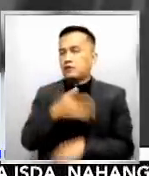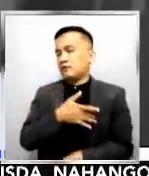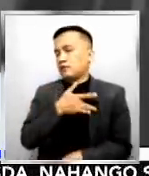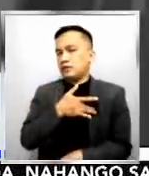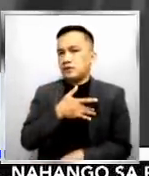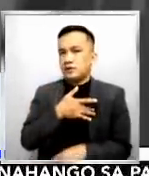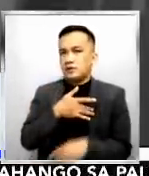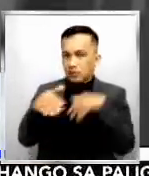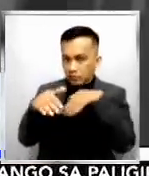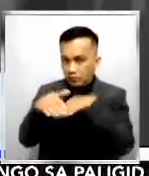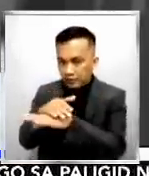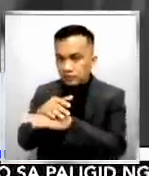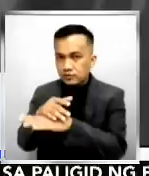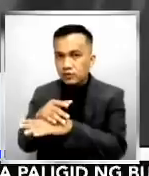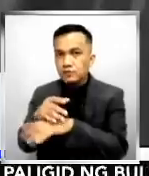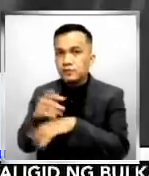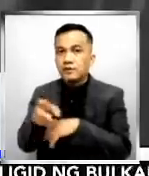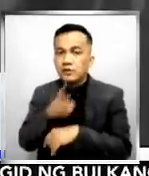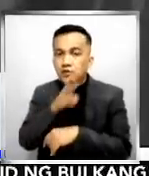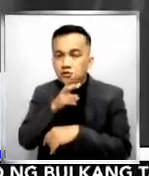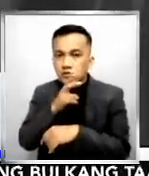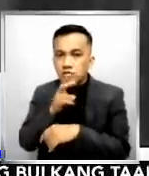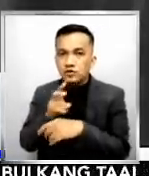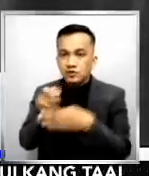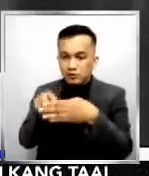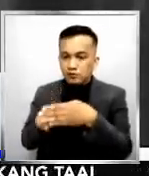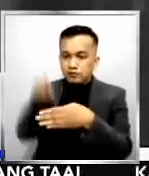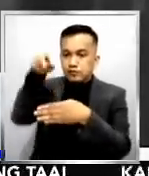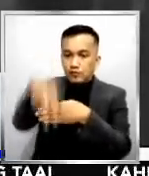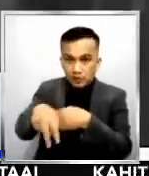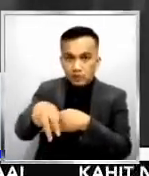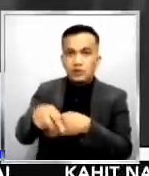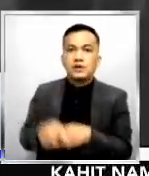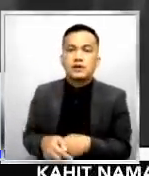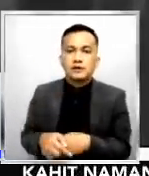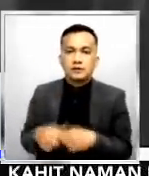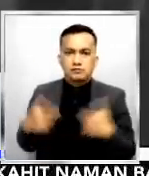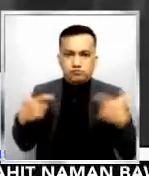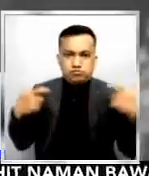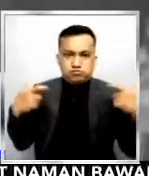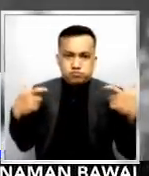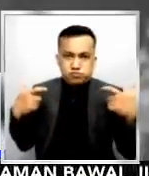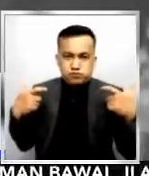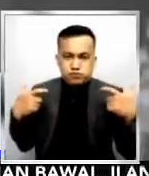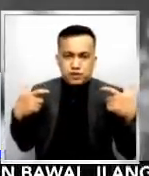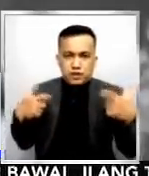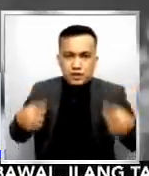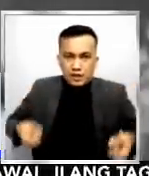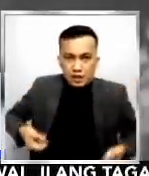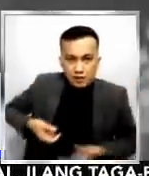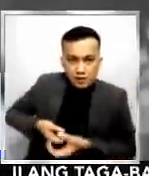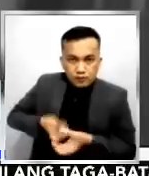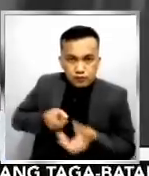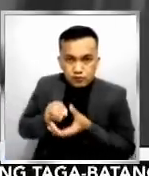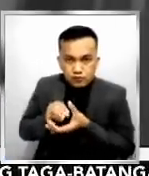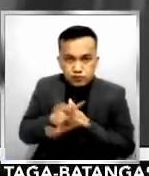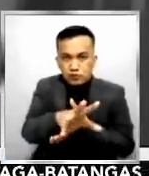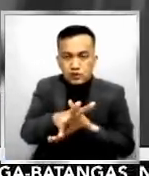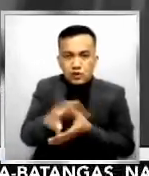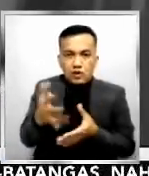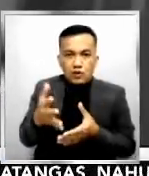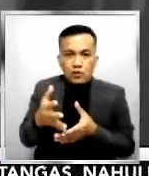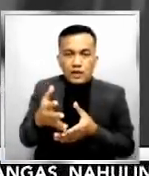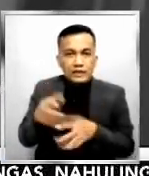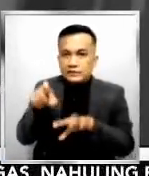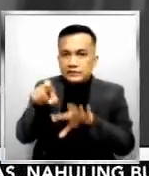na pinaniniwala ang nag-over the bakod. Malaki ang katawan ng mga ito. May mga bitbit na flashlight at kapwa walang sapin sa paa. Ang tinatanong